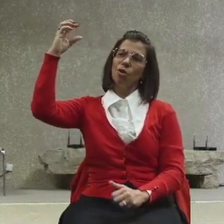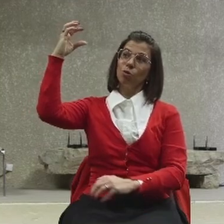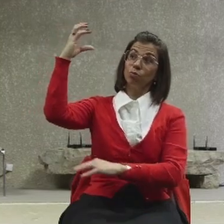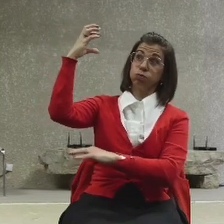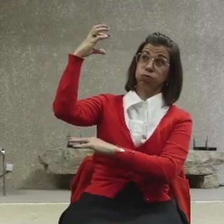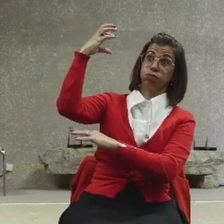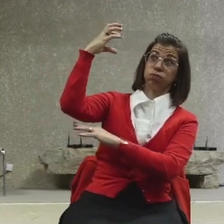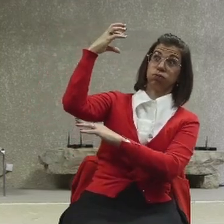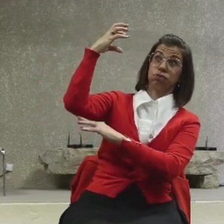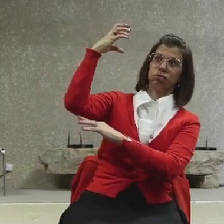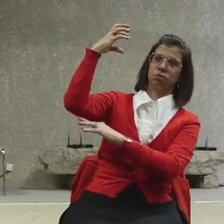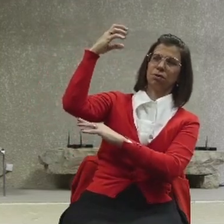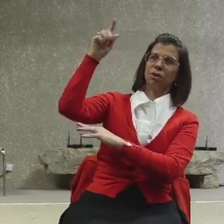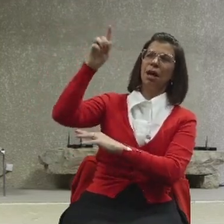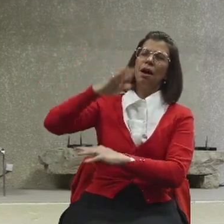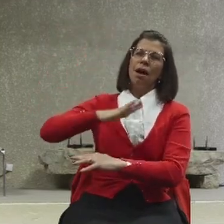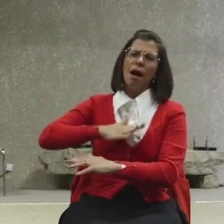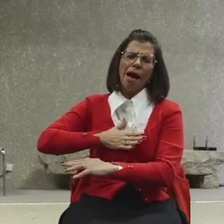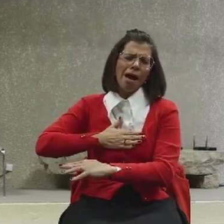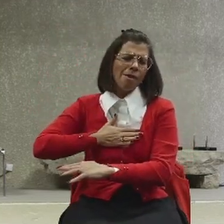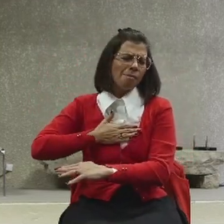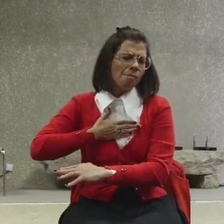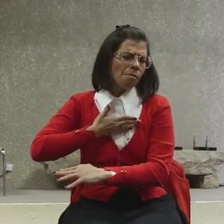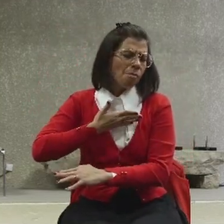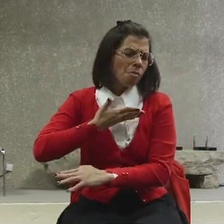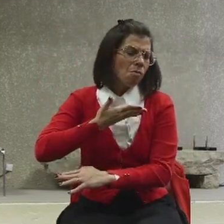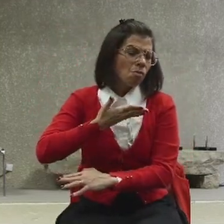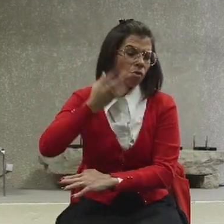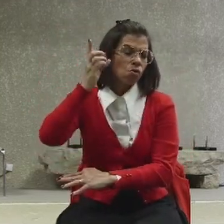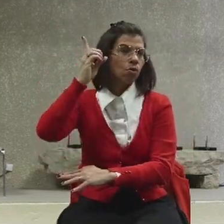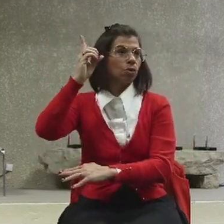abandonnés. Je pourrais vous donner tellement